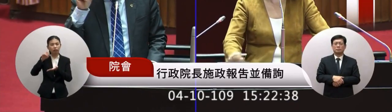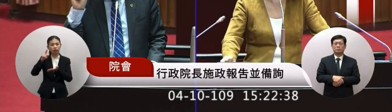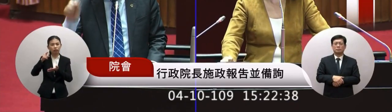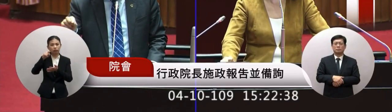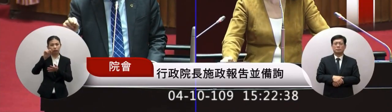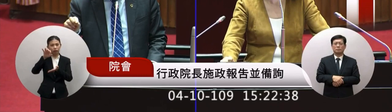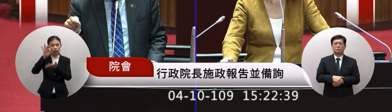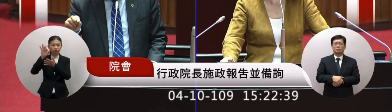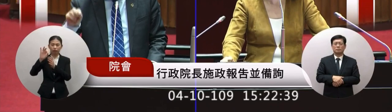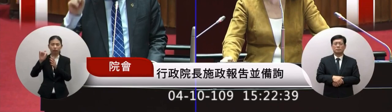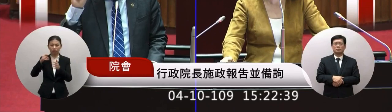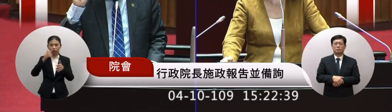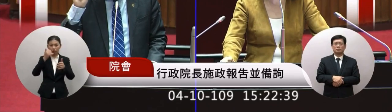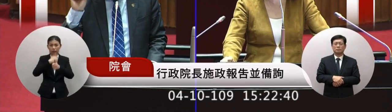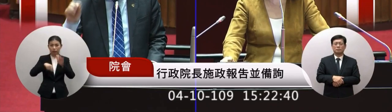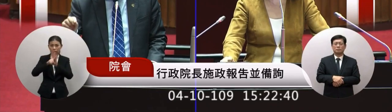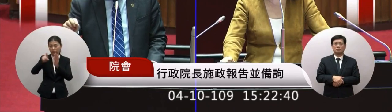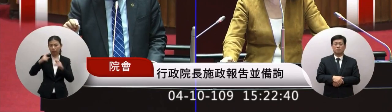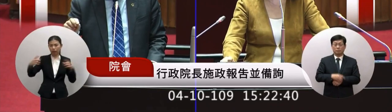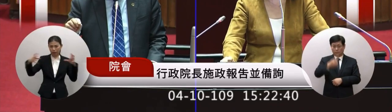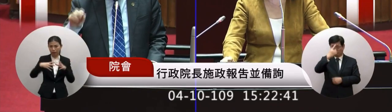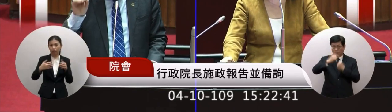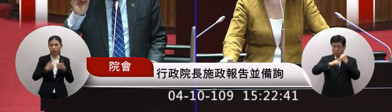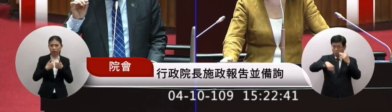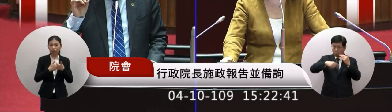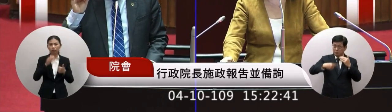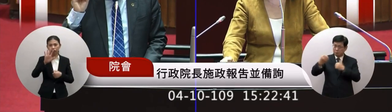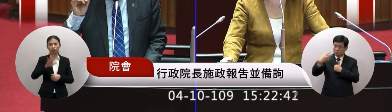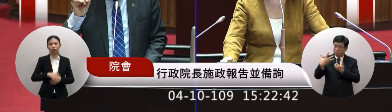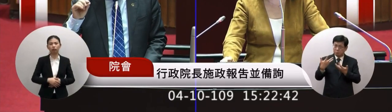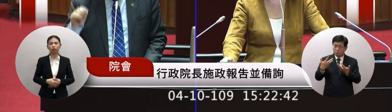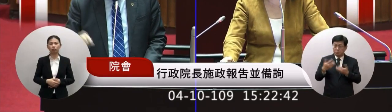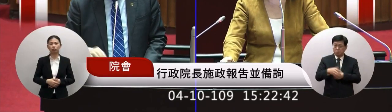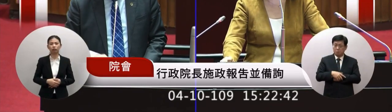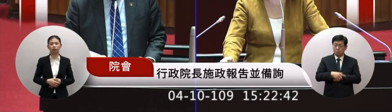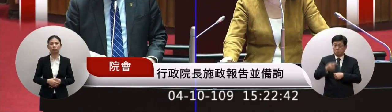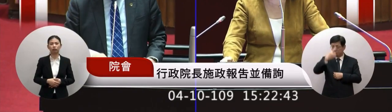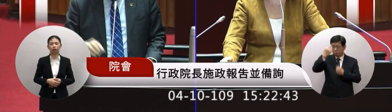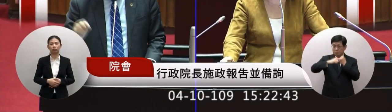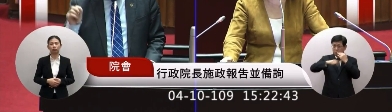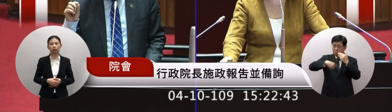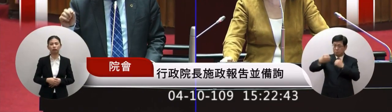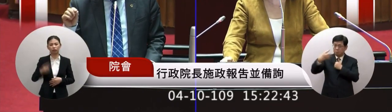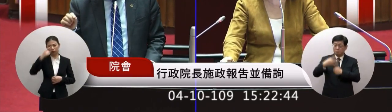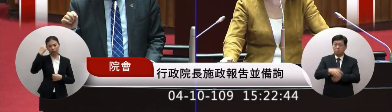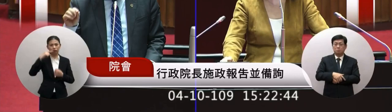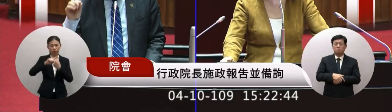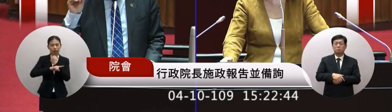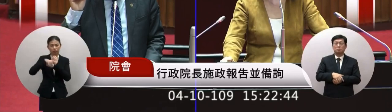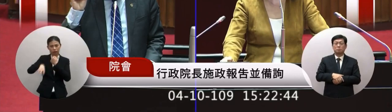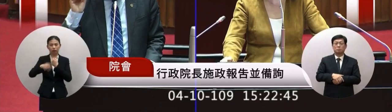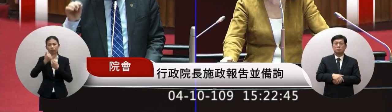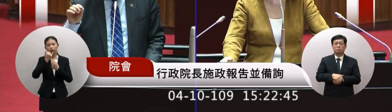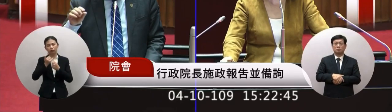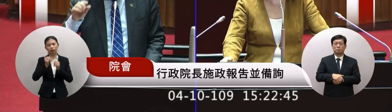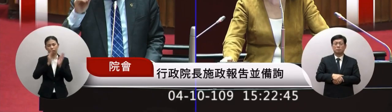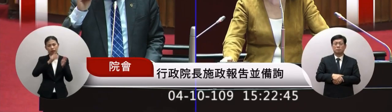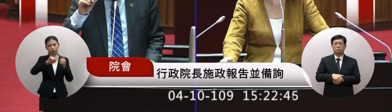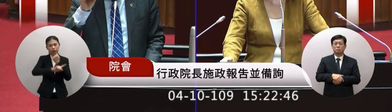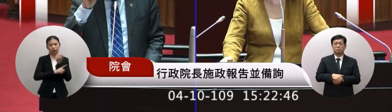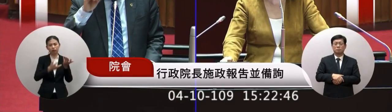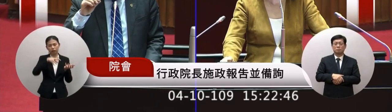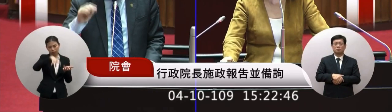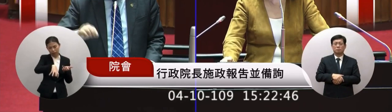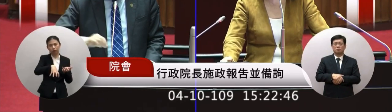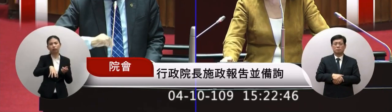代表都有在里头，那只要他们 提出。司法院他讲说，司法院讲的。 他可以透过法务部那边，只要有需求，我们其